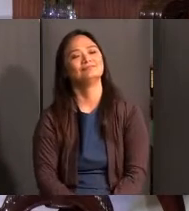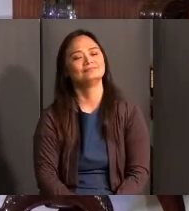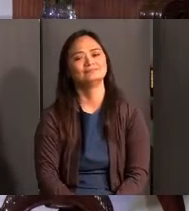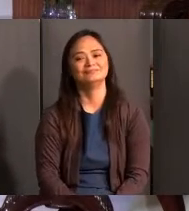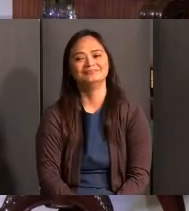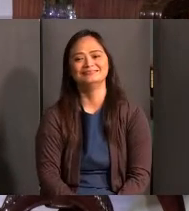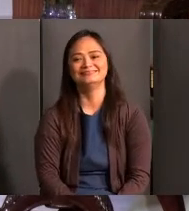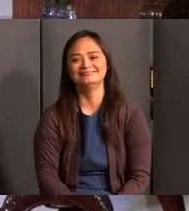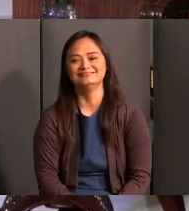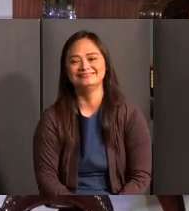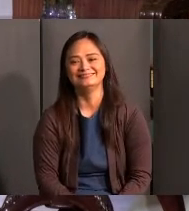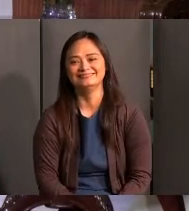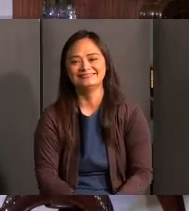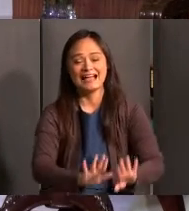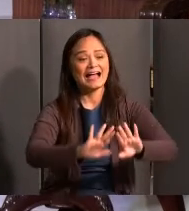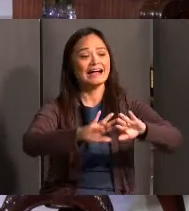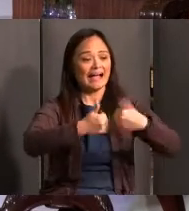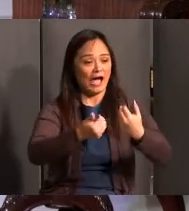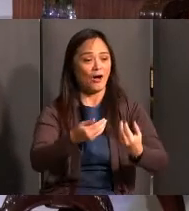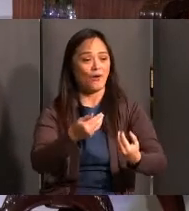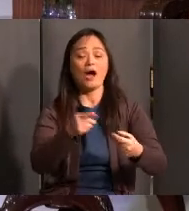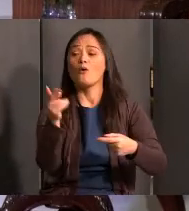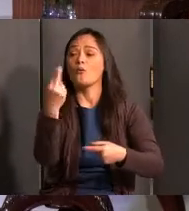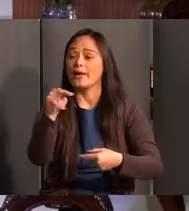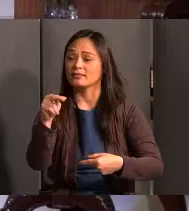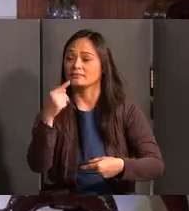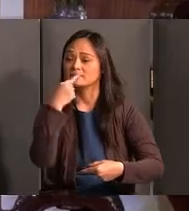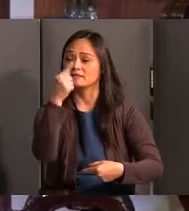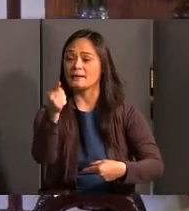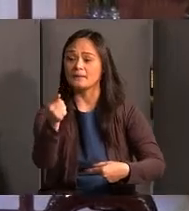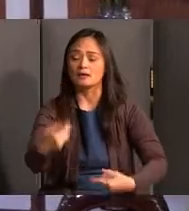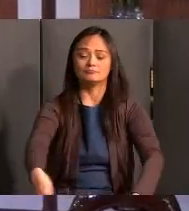Kailan? Ha?